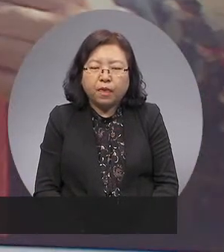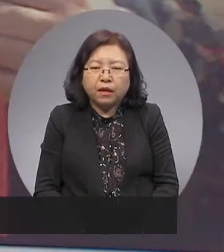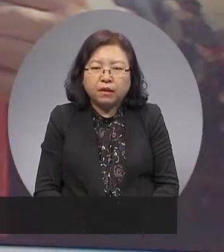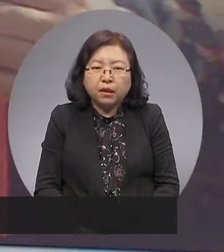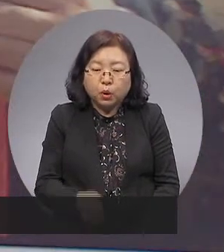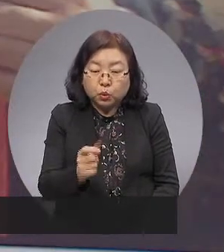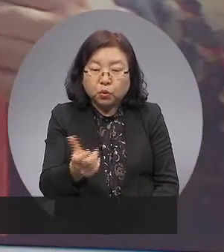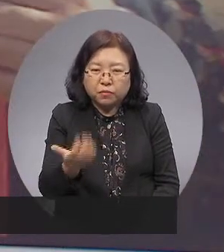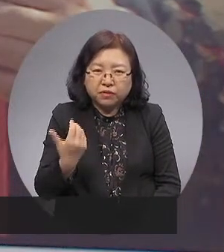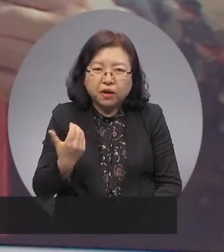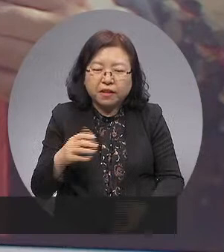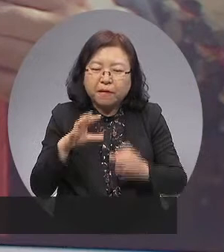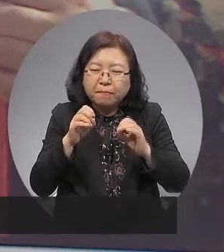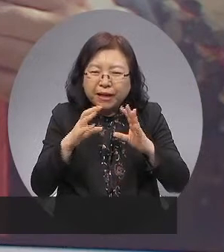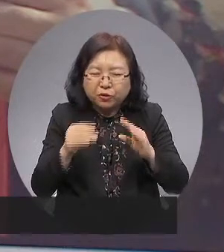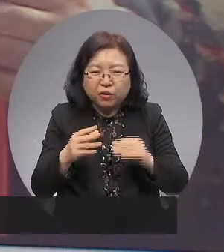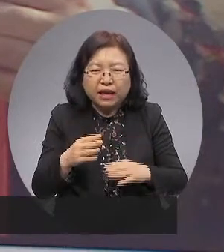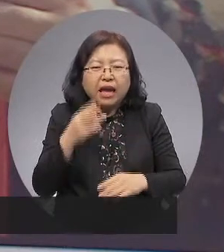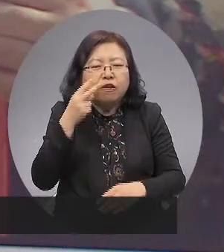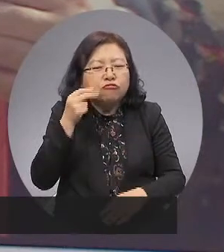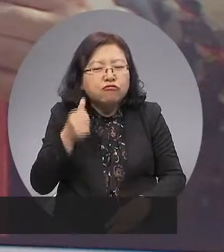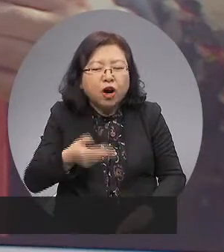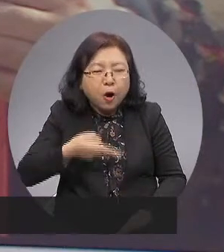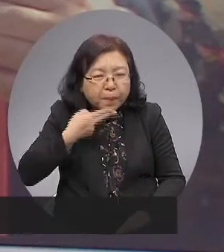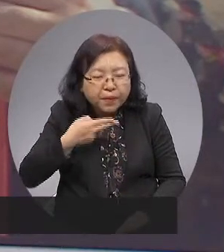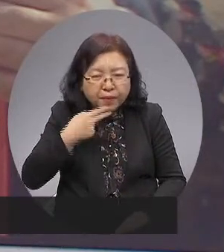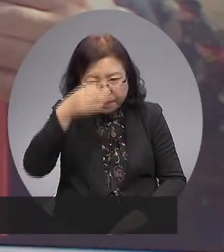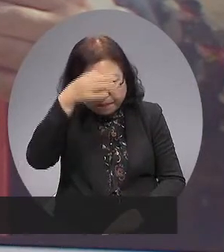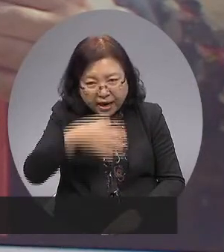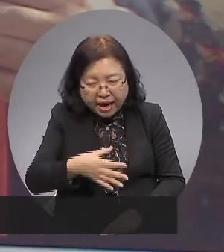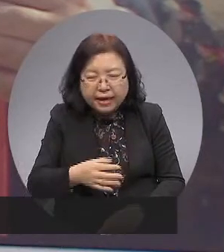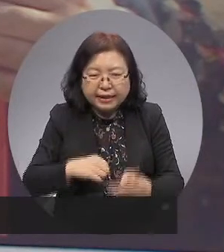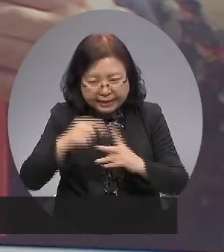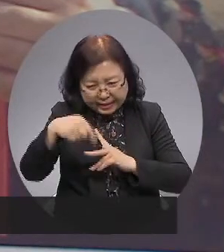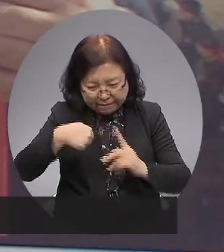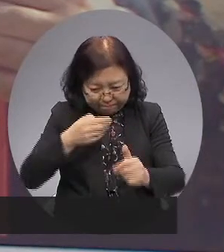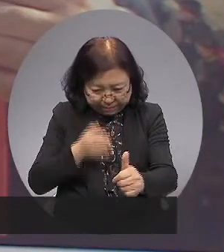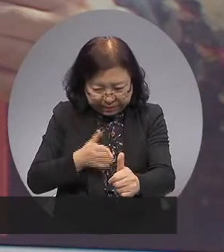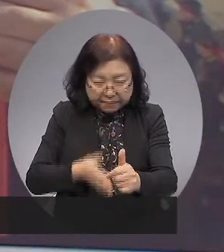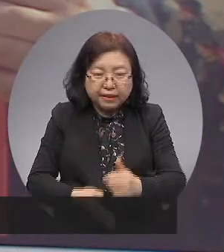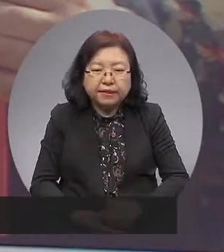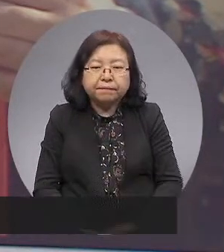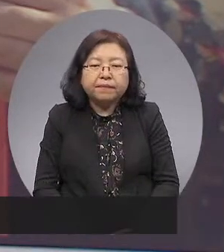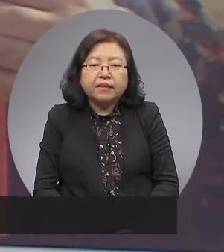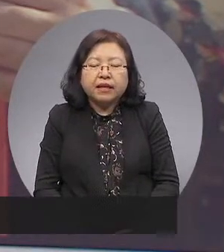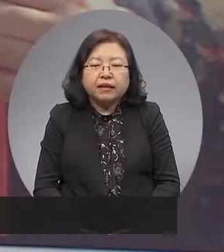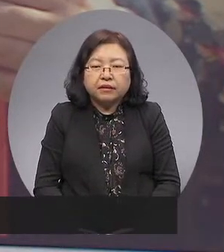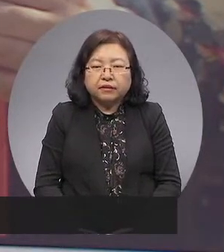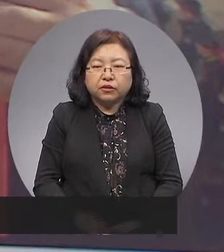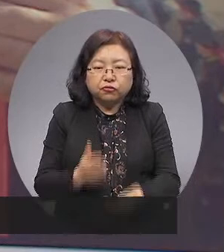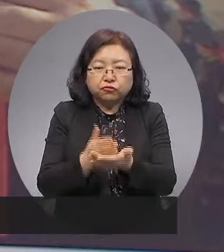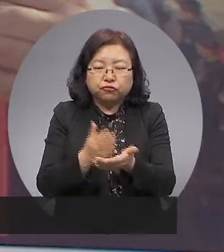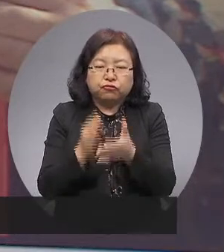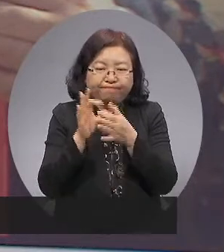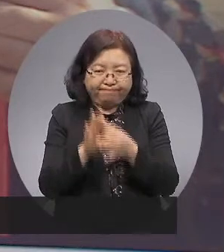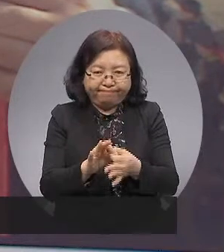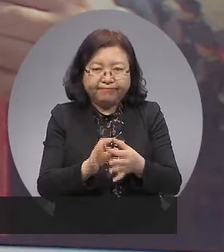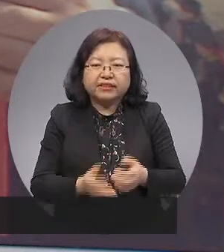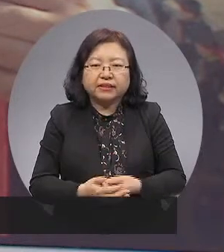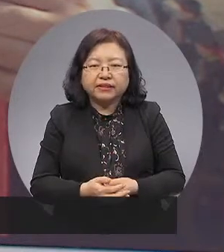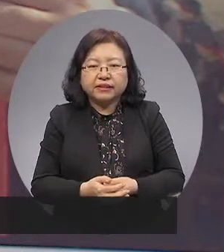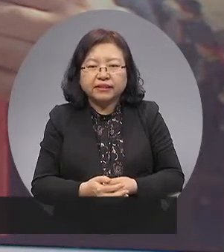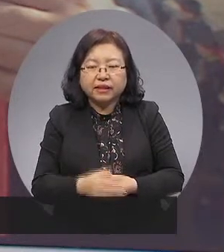네, 조금 전 방송 진행이 매끄럽지 못했습니다. 시청자 여러분의 양해 부탁드리겠습니다. 계속해서 뉴스